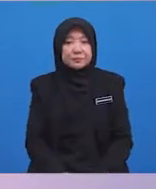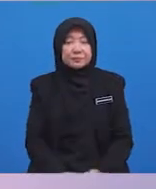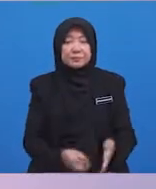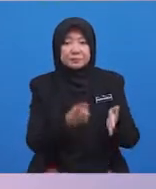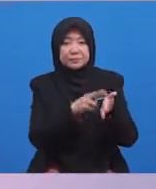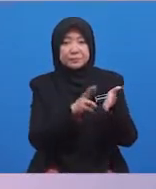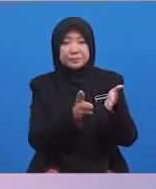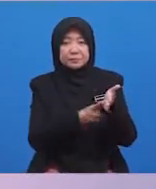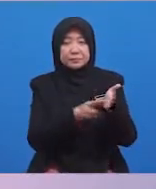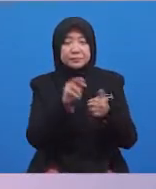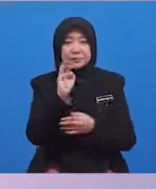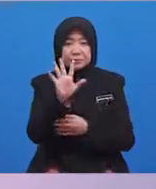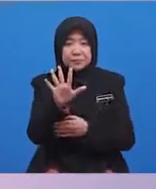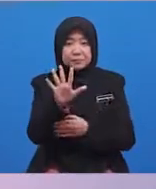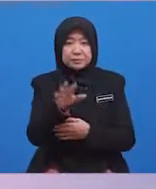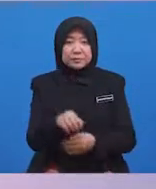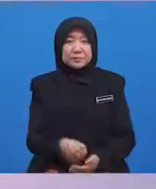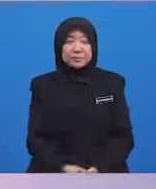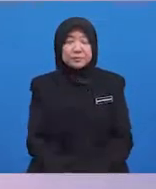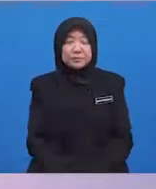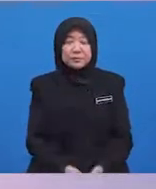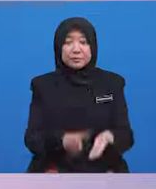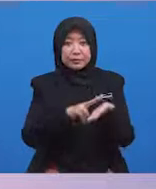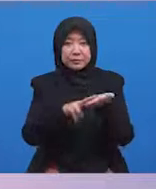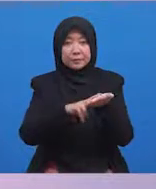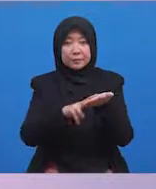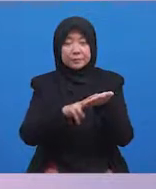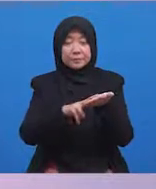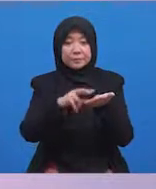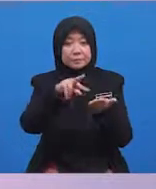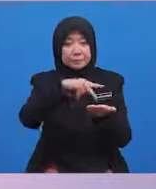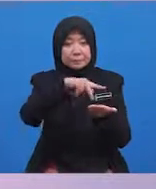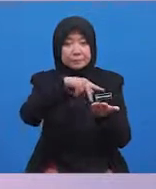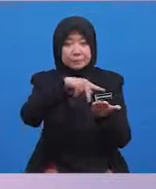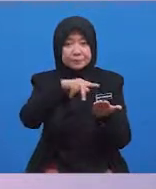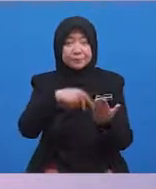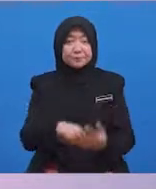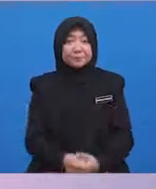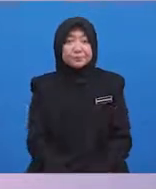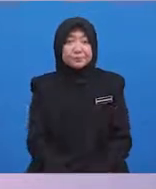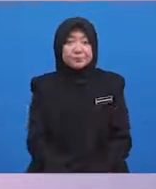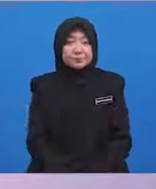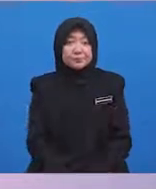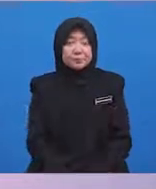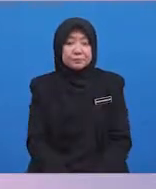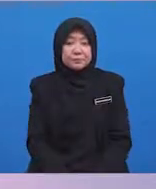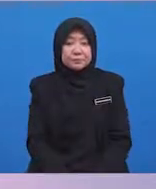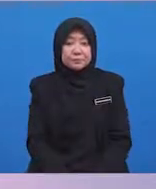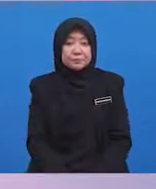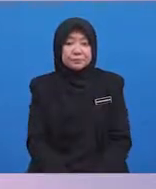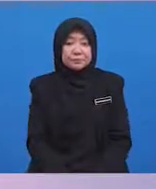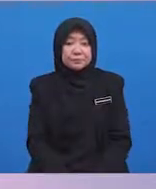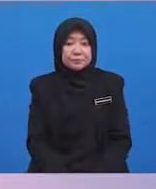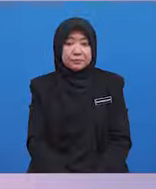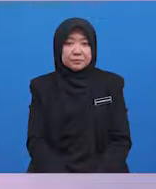kelima. Hangus berteh berwarna merah, mari dituang ke dalam kain.